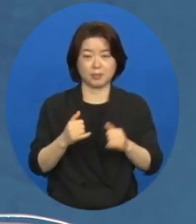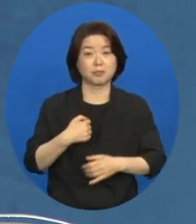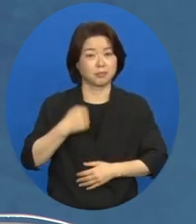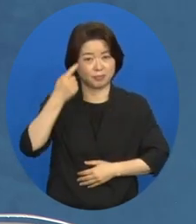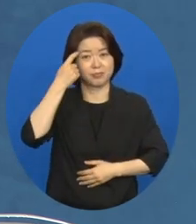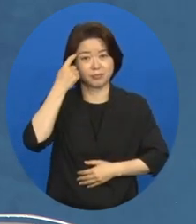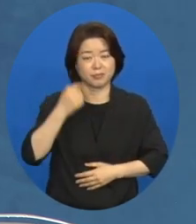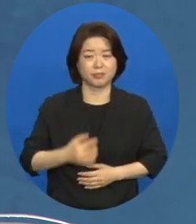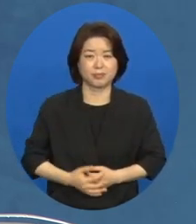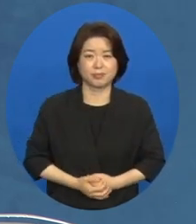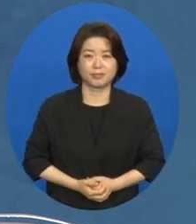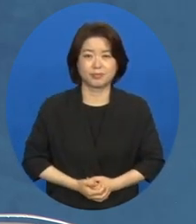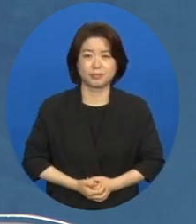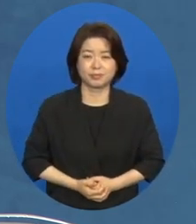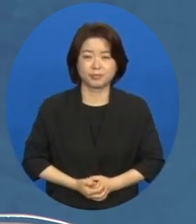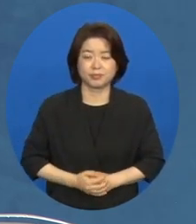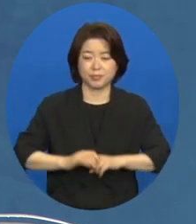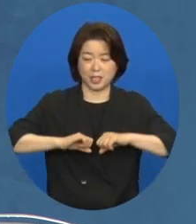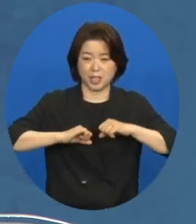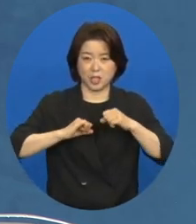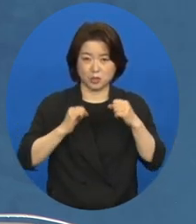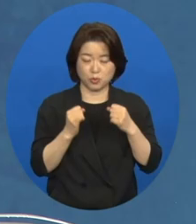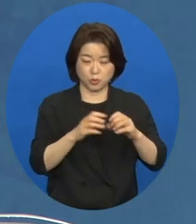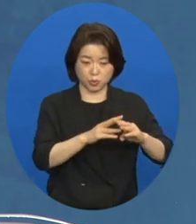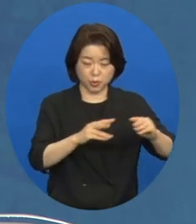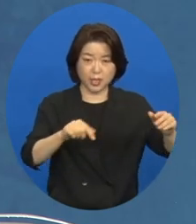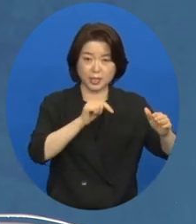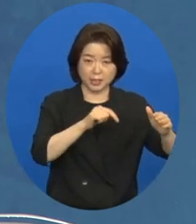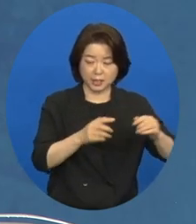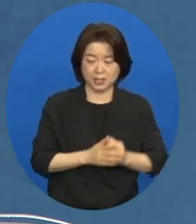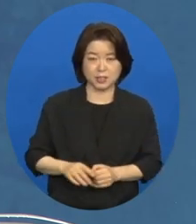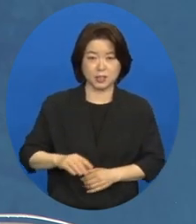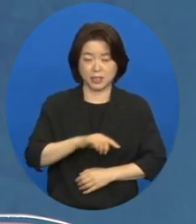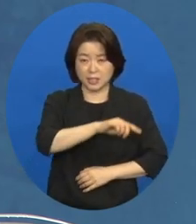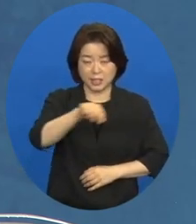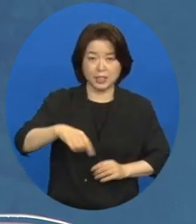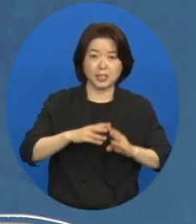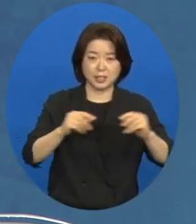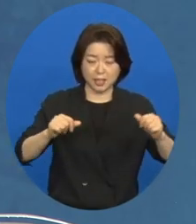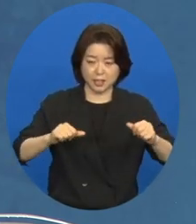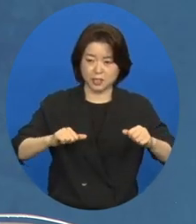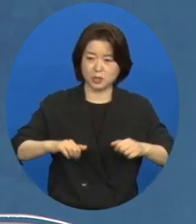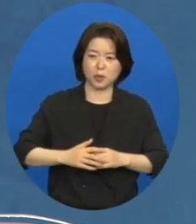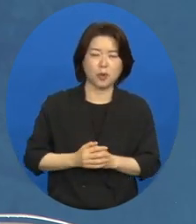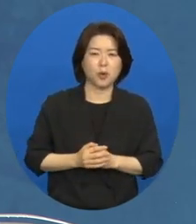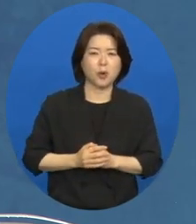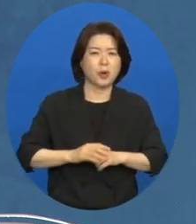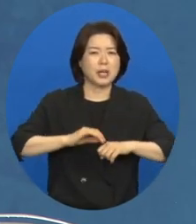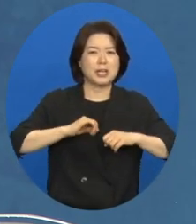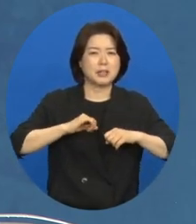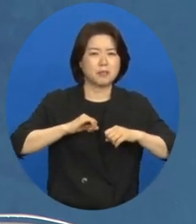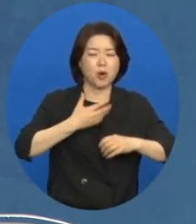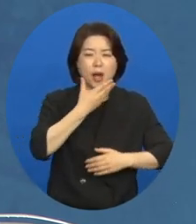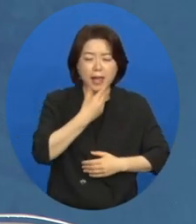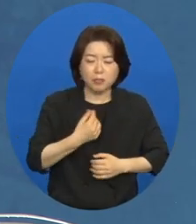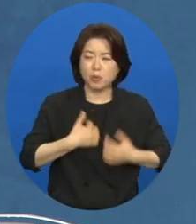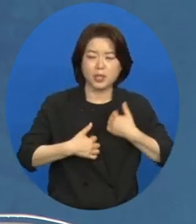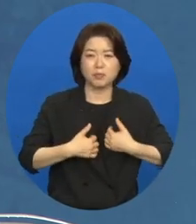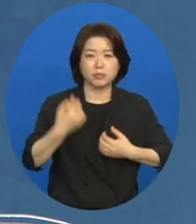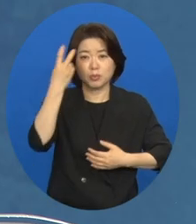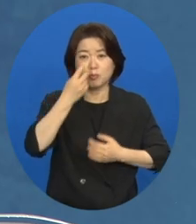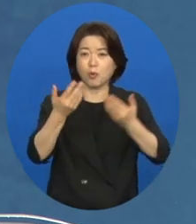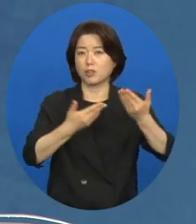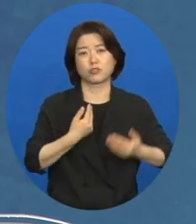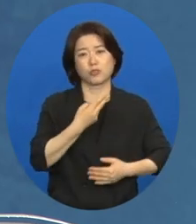믿어요. 순종했다 해서 이 땅에서 기쁨과 행복을 보장하지 않지요. 노아가